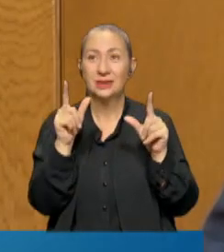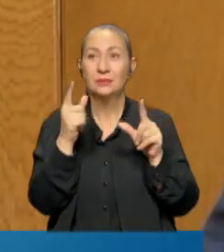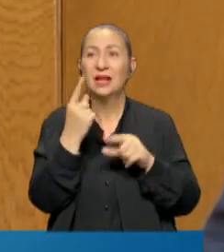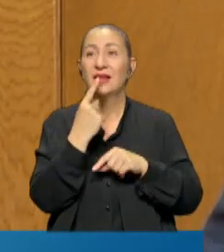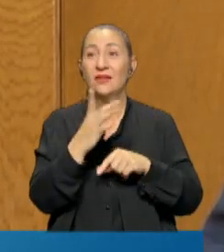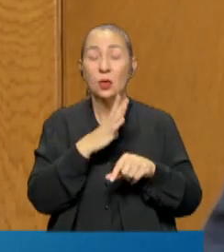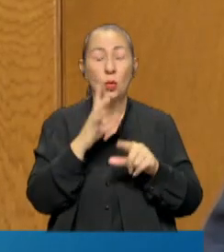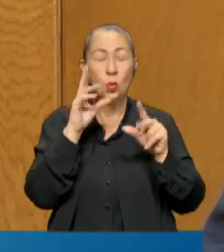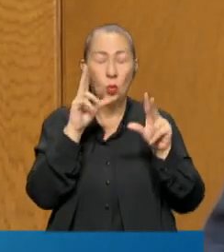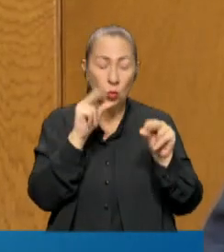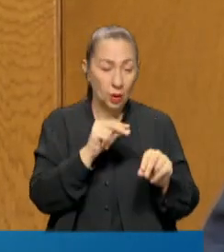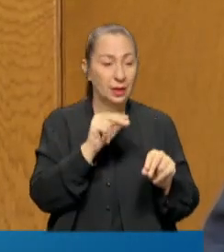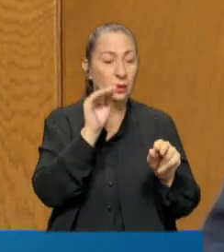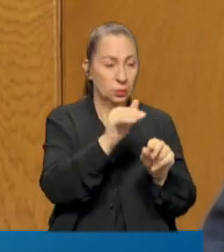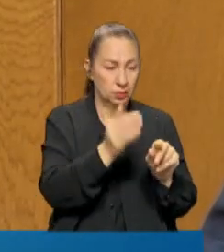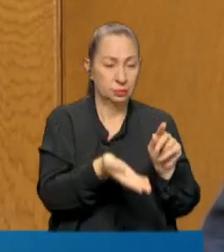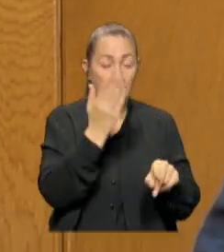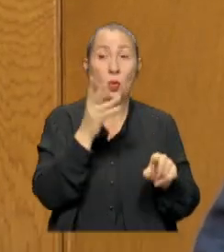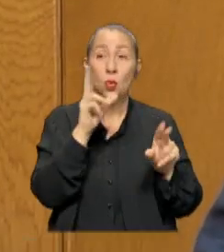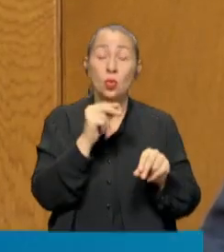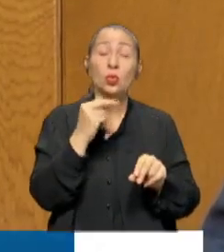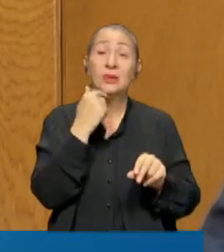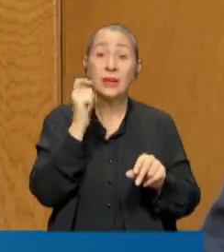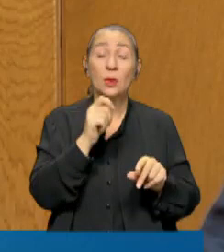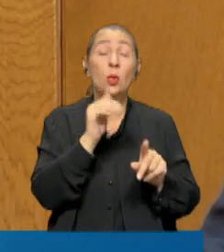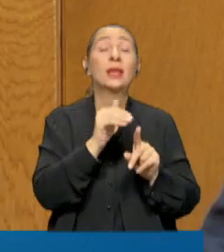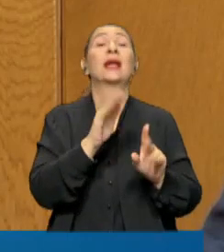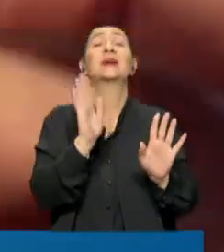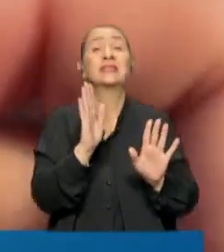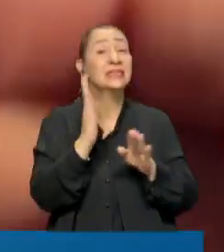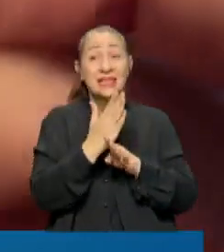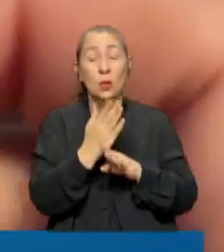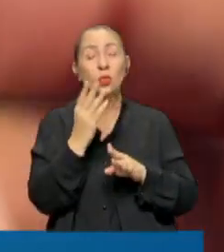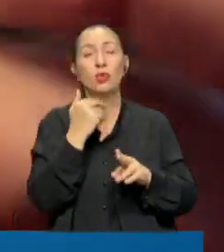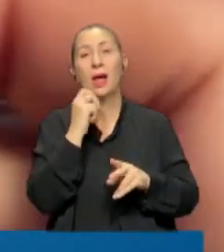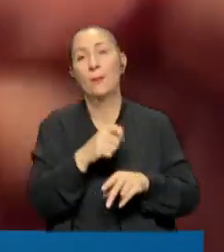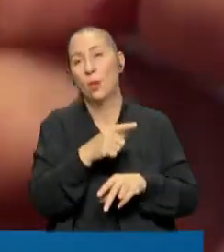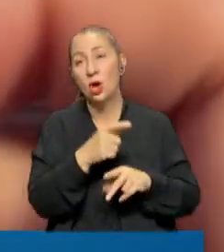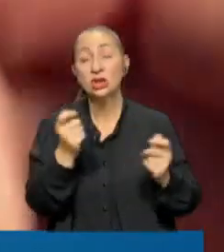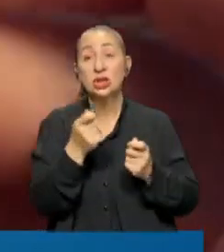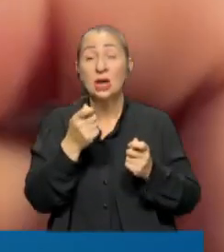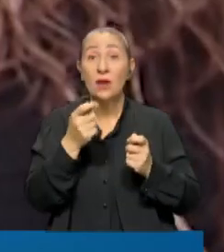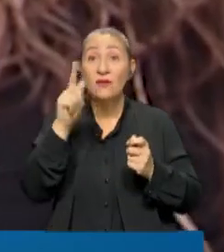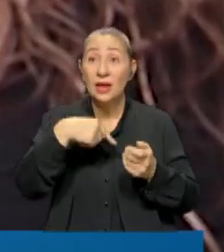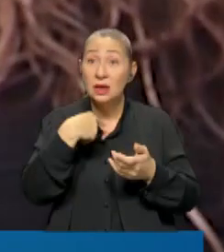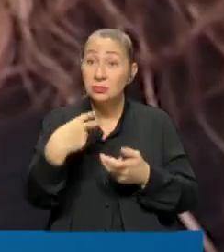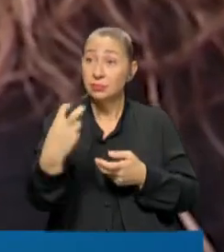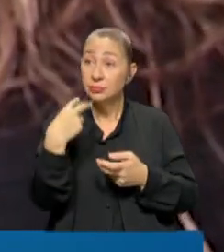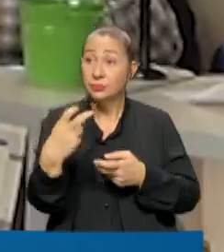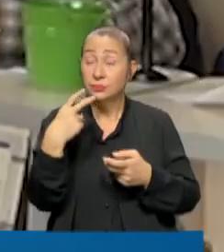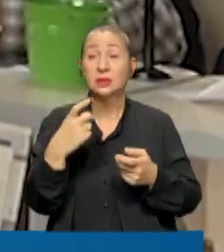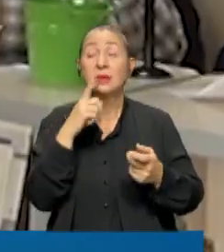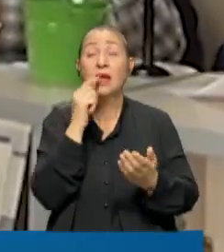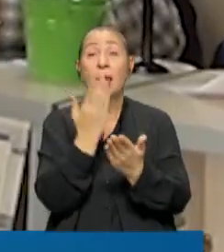laf var, uyuyanı uyandırırsın ama uyuma numarası yapanı uyandıramazsın çünkü numara yapıyor. Çalışanlar yüksek vergi kesintisiyle ilgili